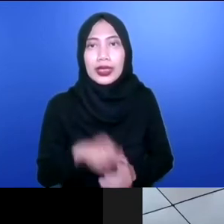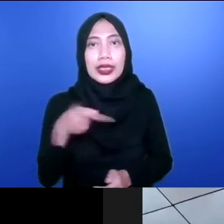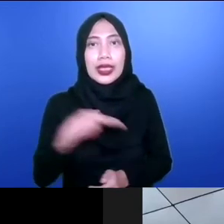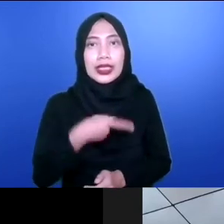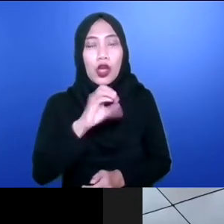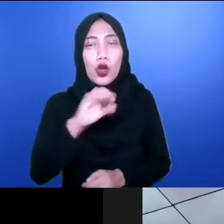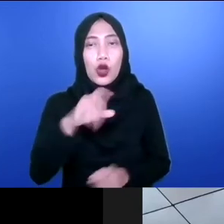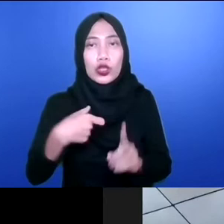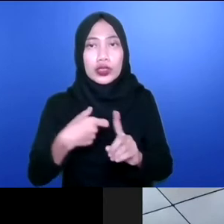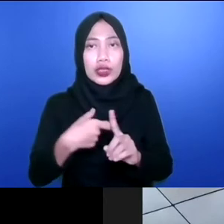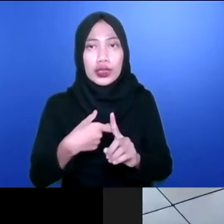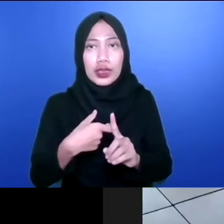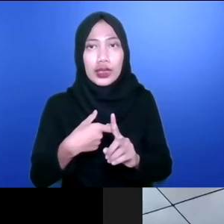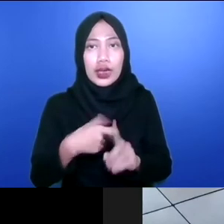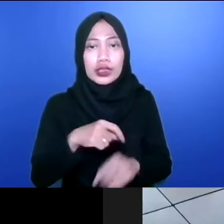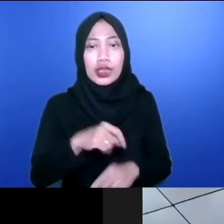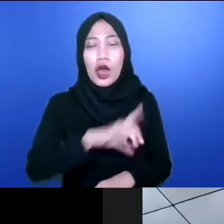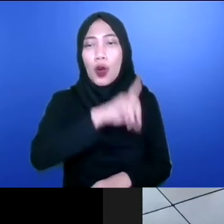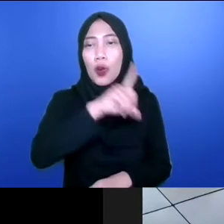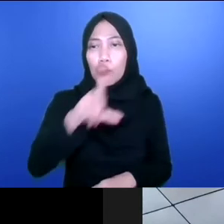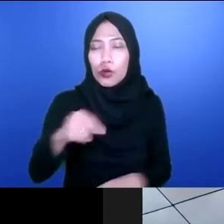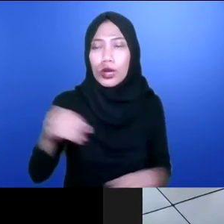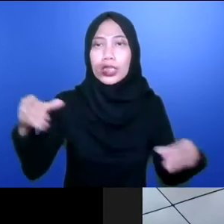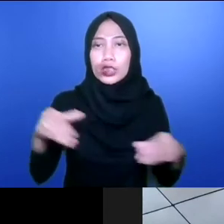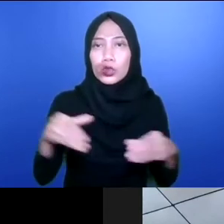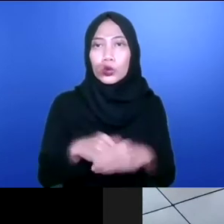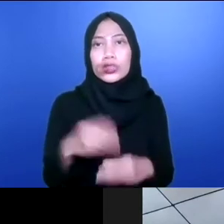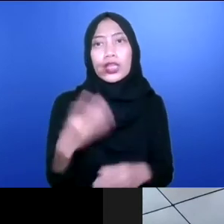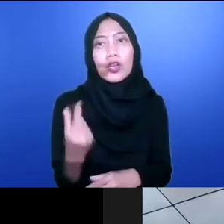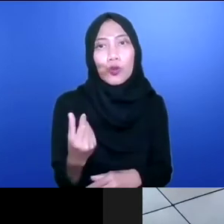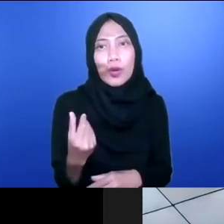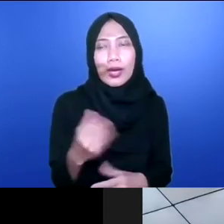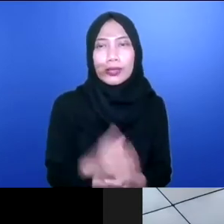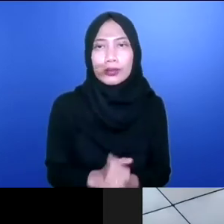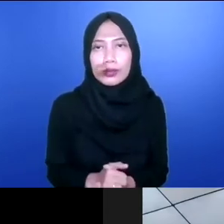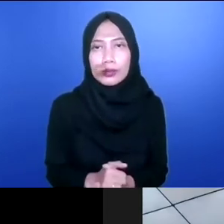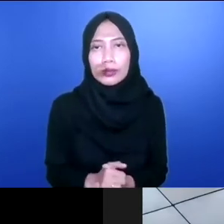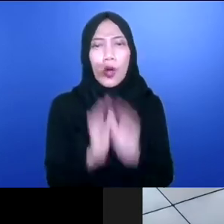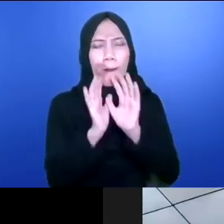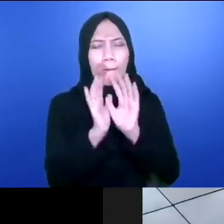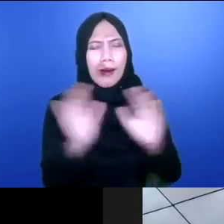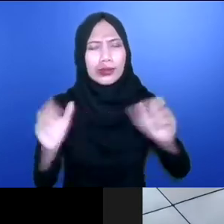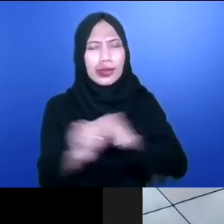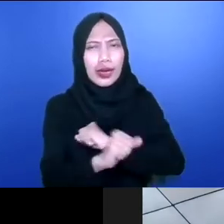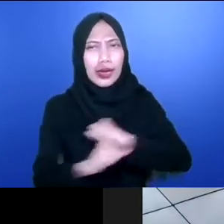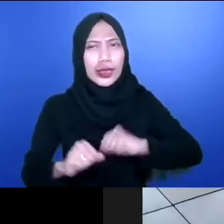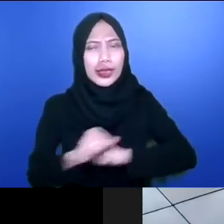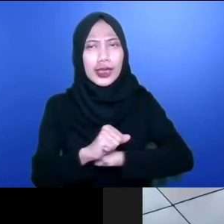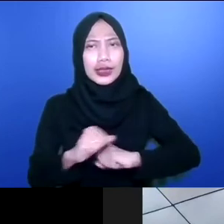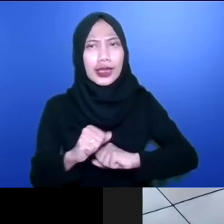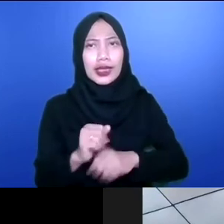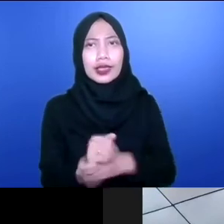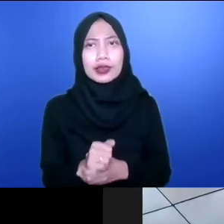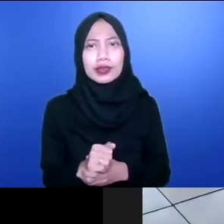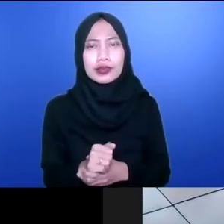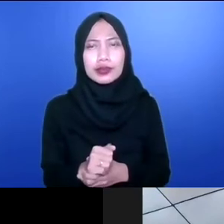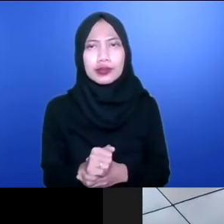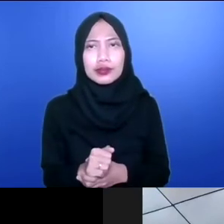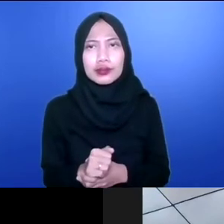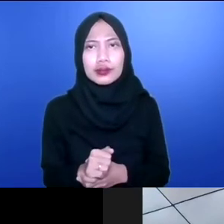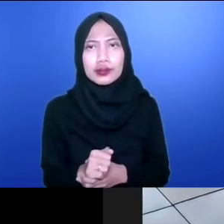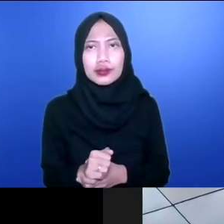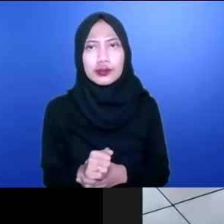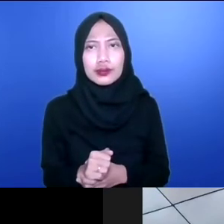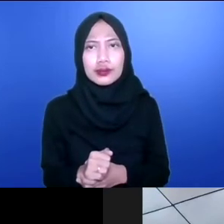dengan bulan inklusi keuangan. Ini banyak sekali yang dilakukan, cukup menggema kemana-mana. Tapi di